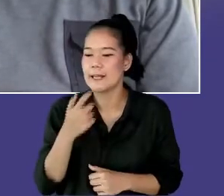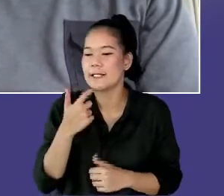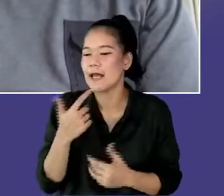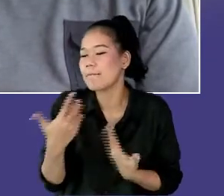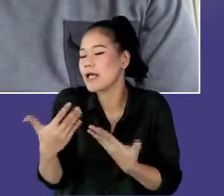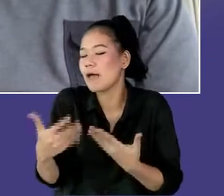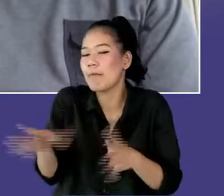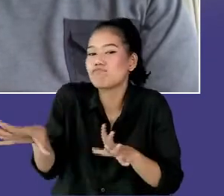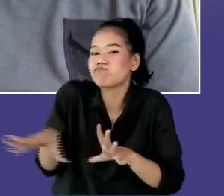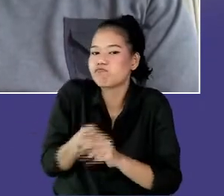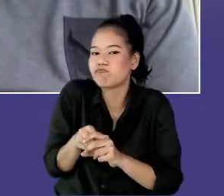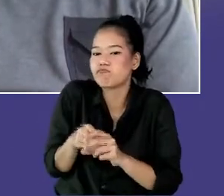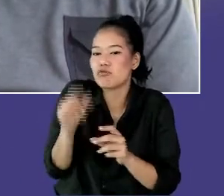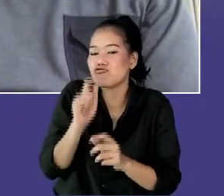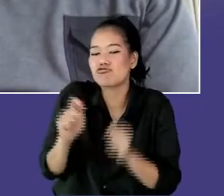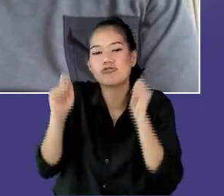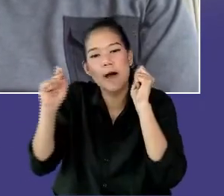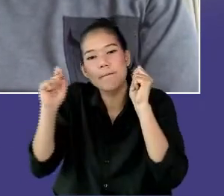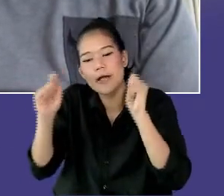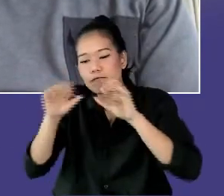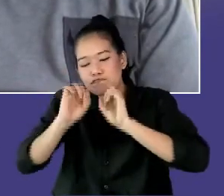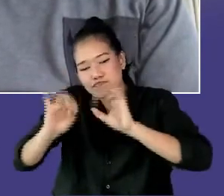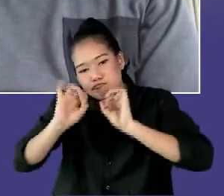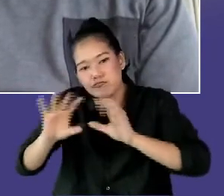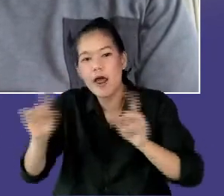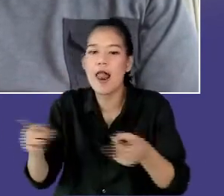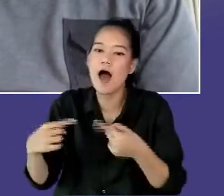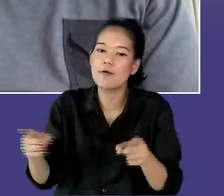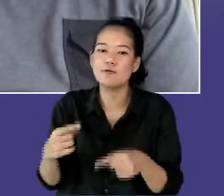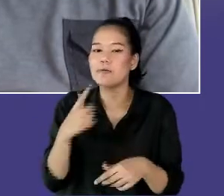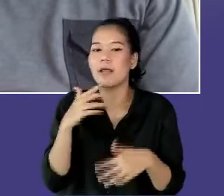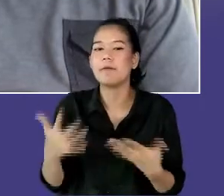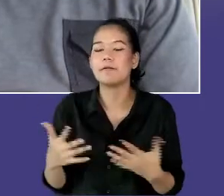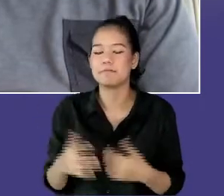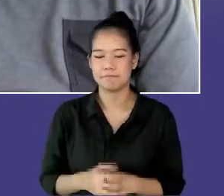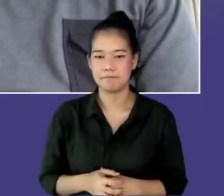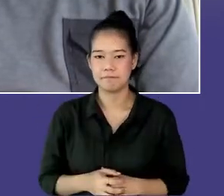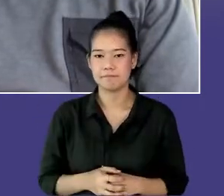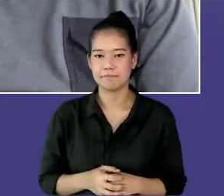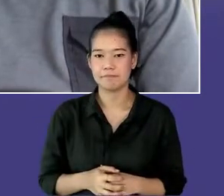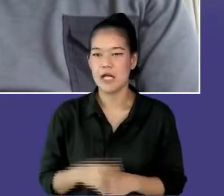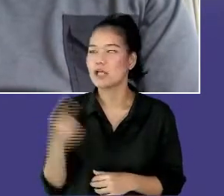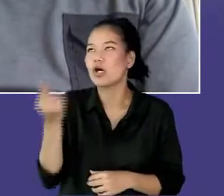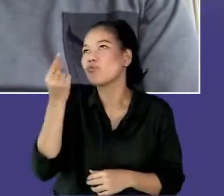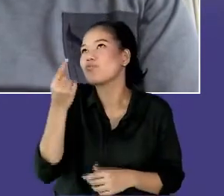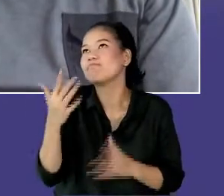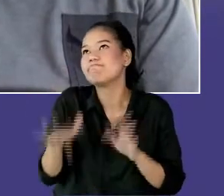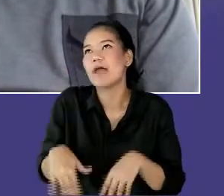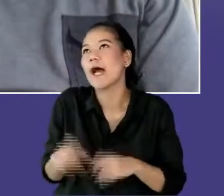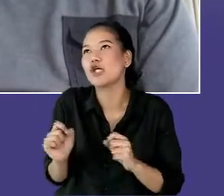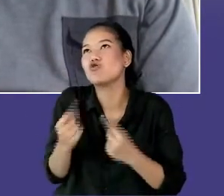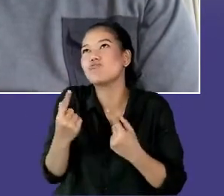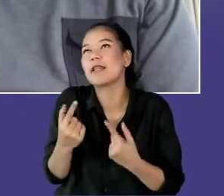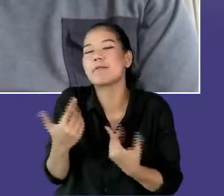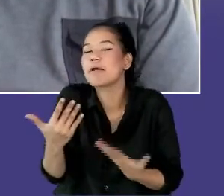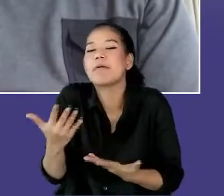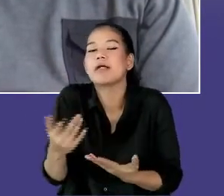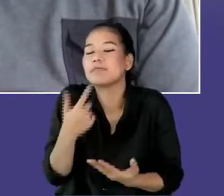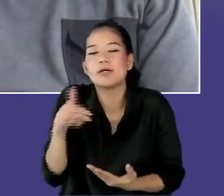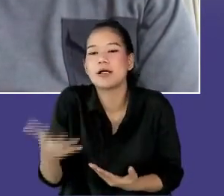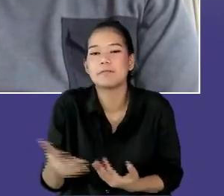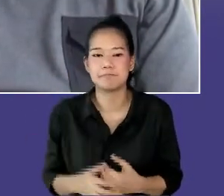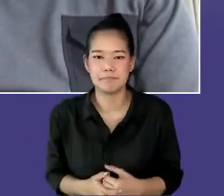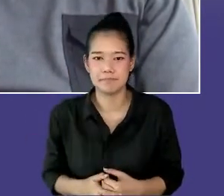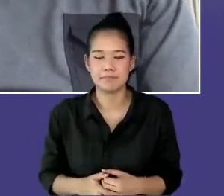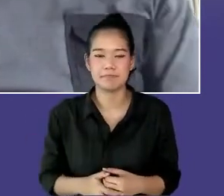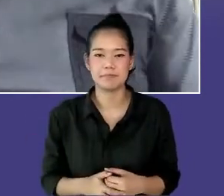tentang ikut berpartisipasi dalam kampanye dalam sebuah lagu, dan juga mungkin secara umum kehidupan atau cara pandang tentang kondisi seperti